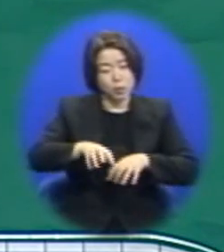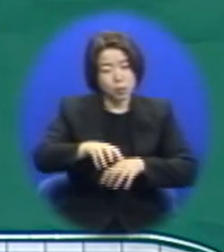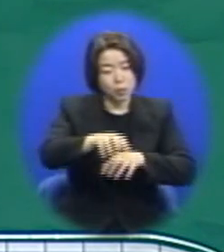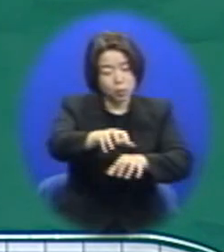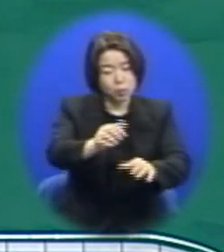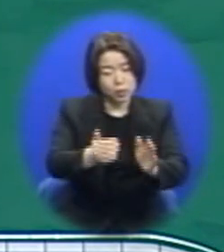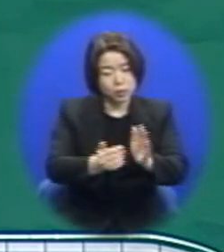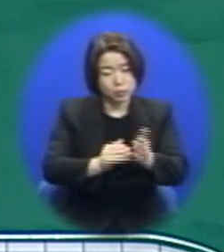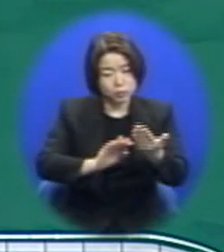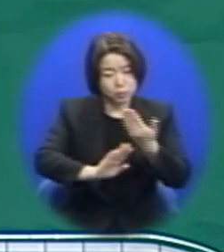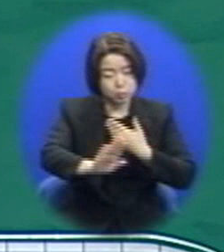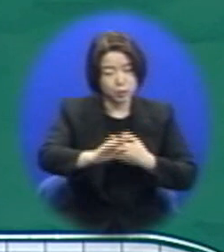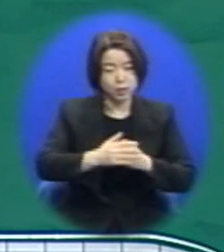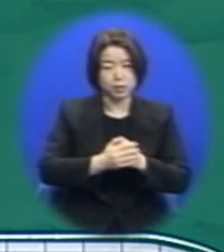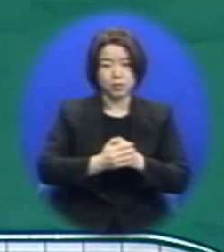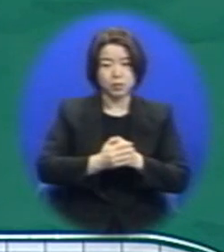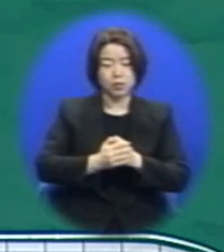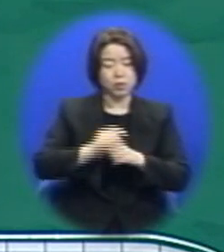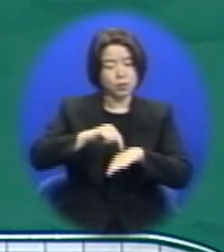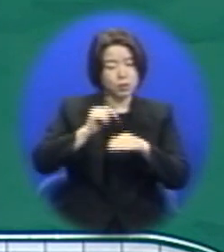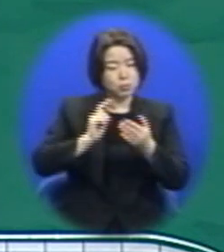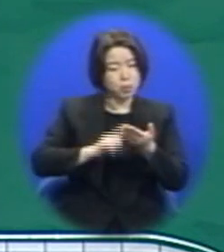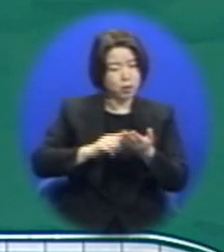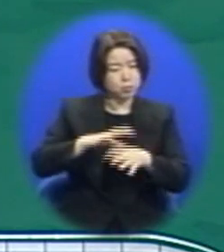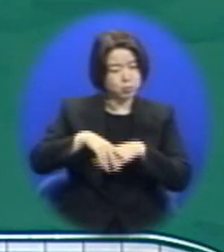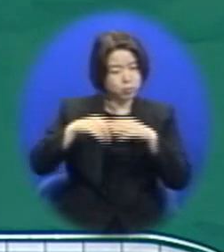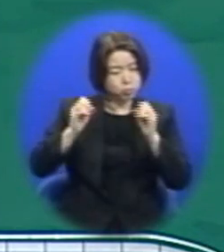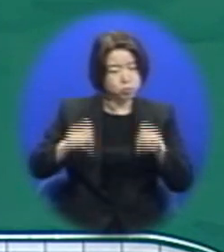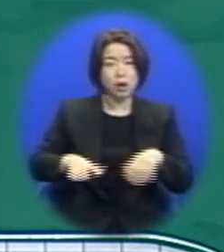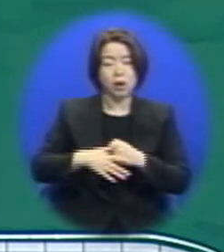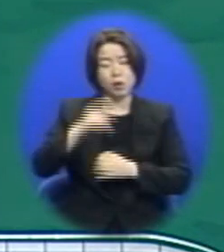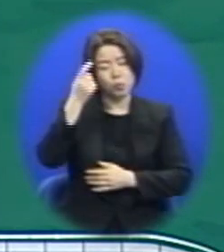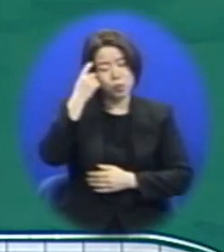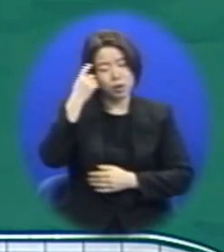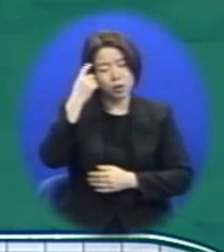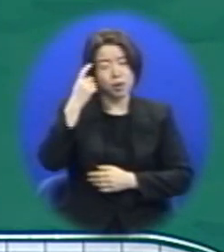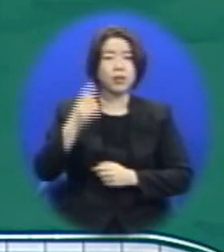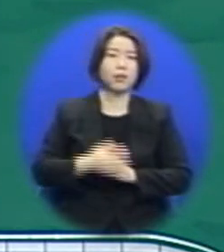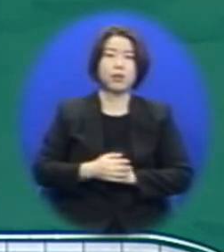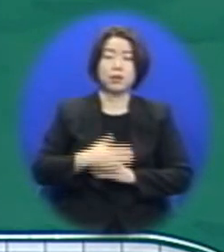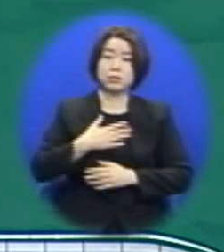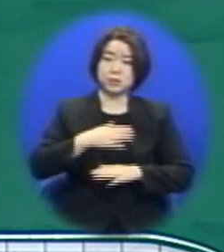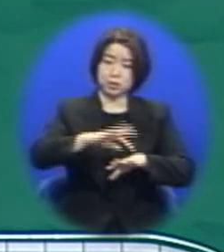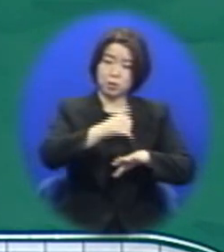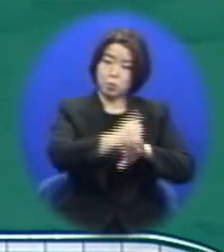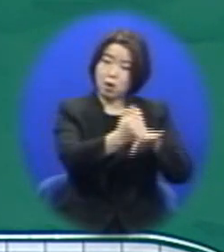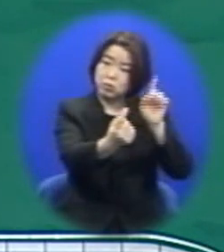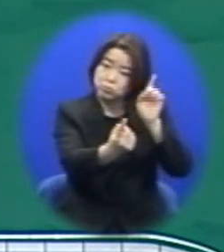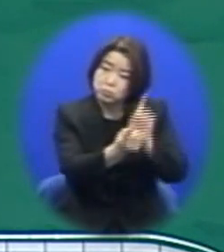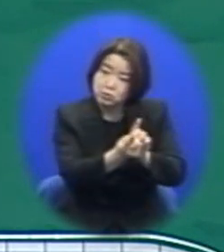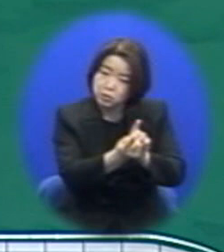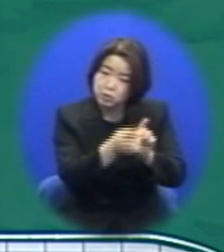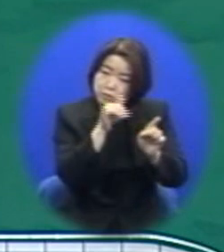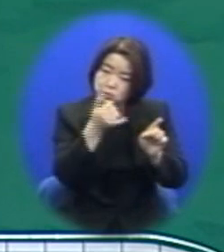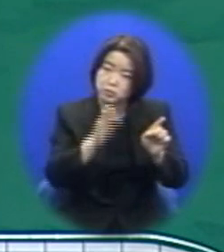뭐라고 설명할 수 없이 마음이 허전한 거예요. 왜 이렇지? 내가 왕을 만났는데